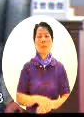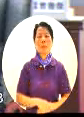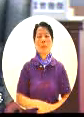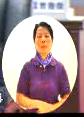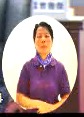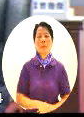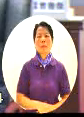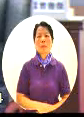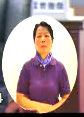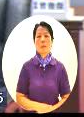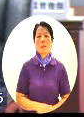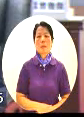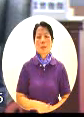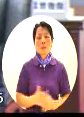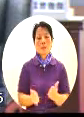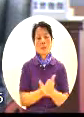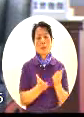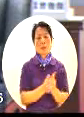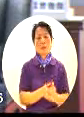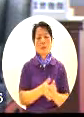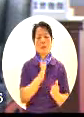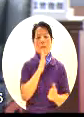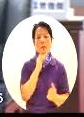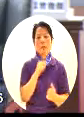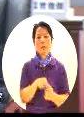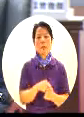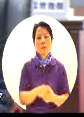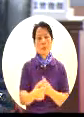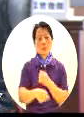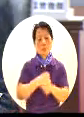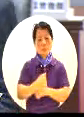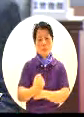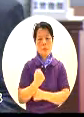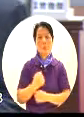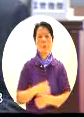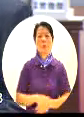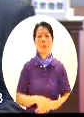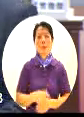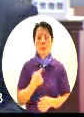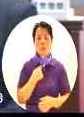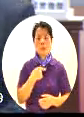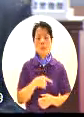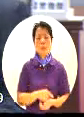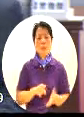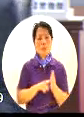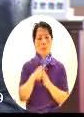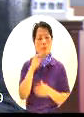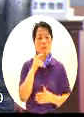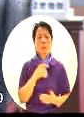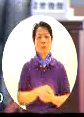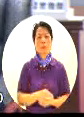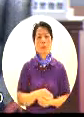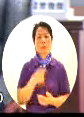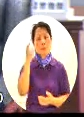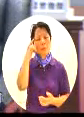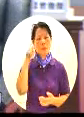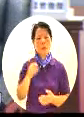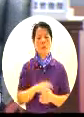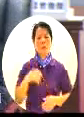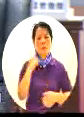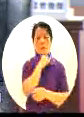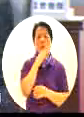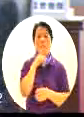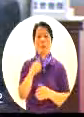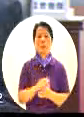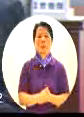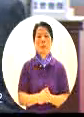那鼓励才是一种动力哈。啊，本席一直认为哈，咱台湾是一个